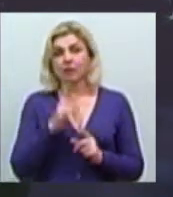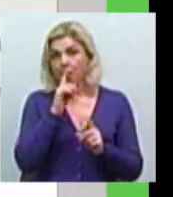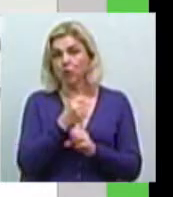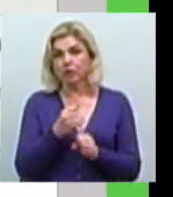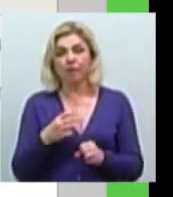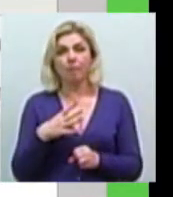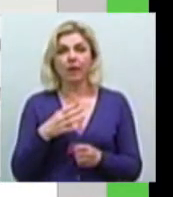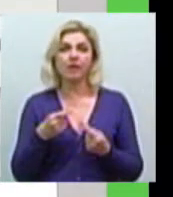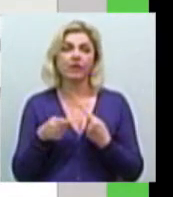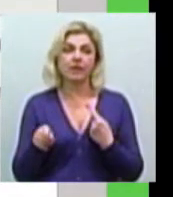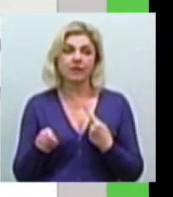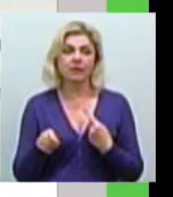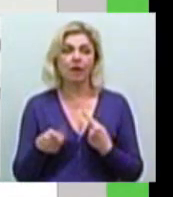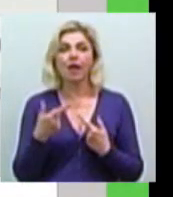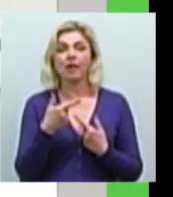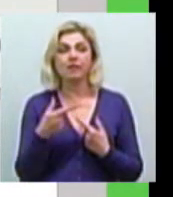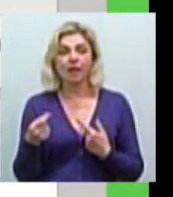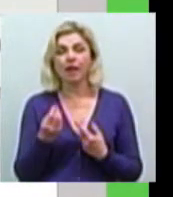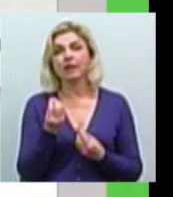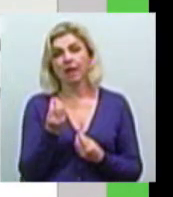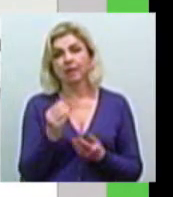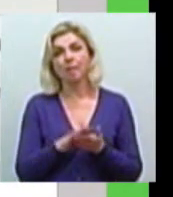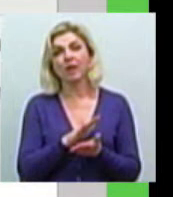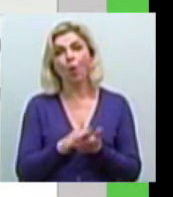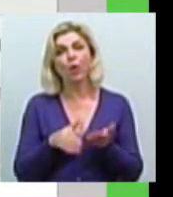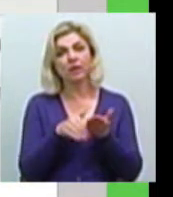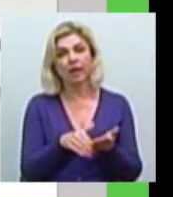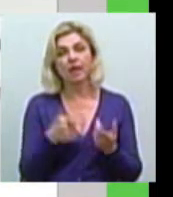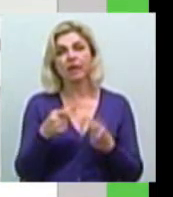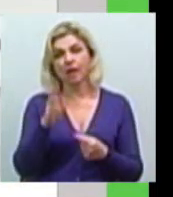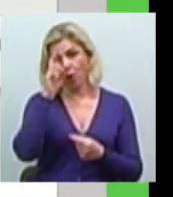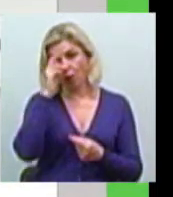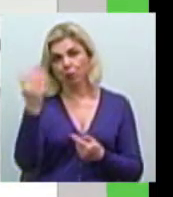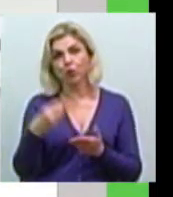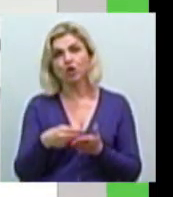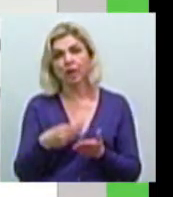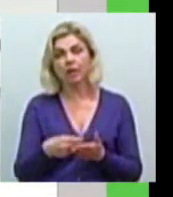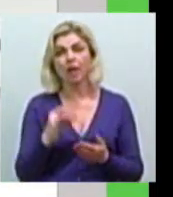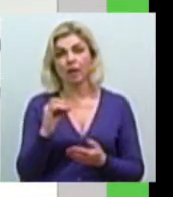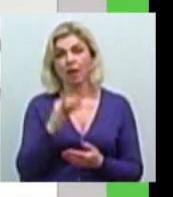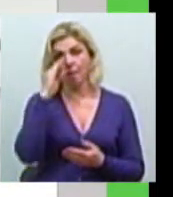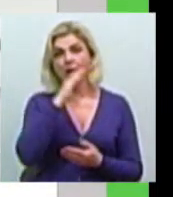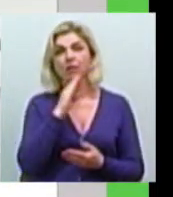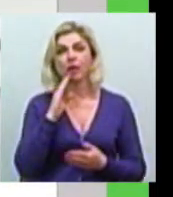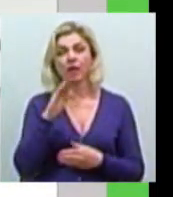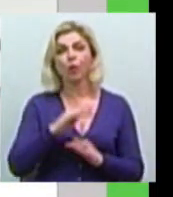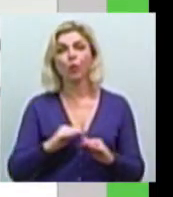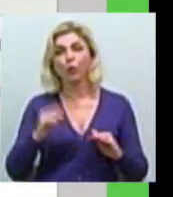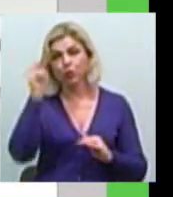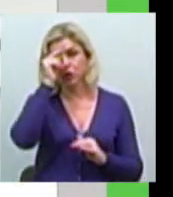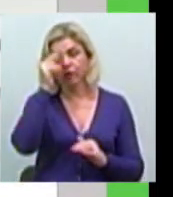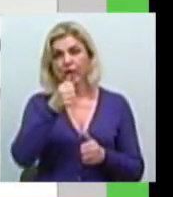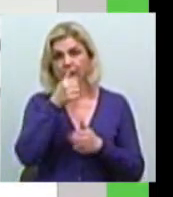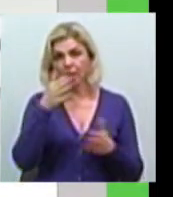було відрізнити, де кошти благодійні, де бюджетні, і батьки учнів не